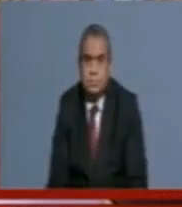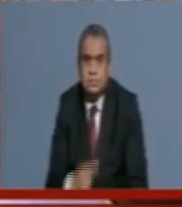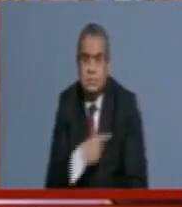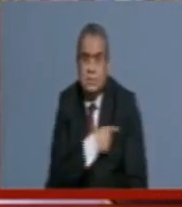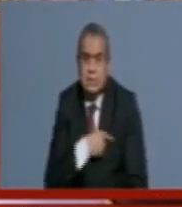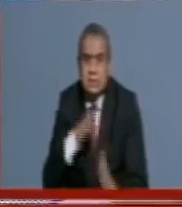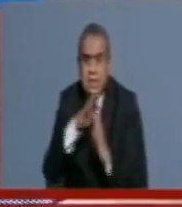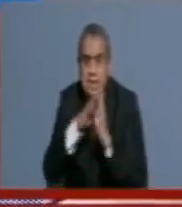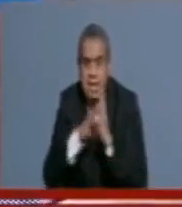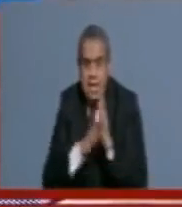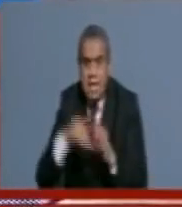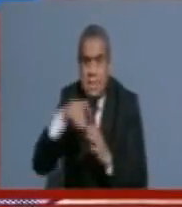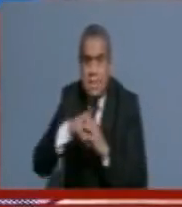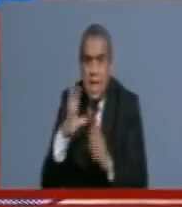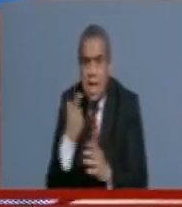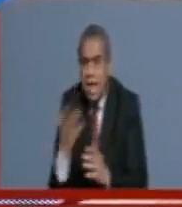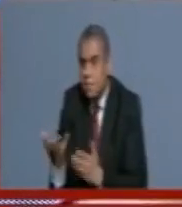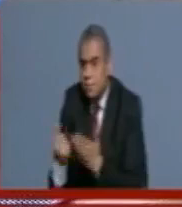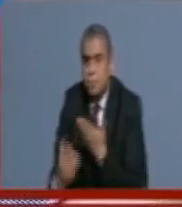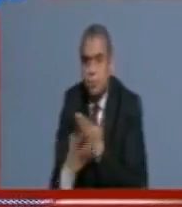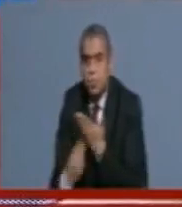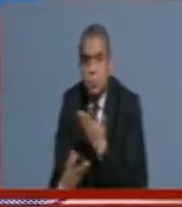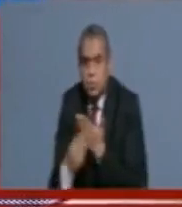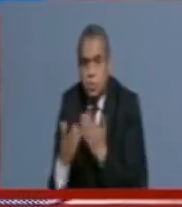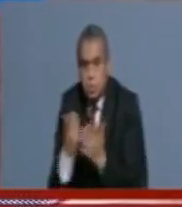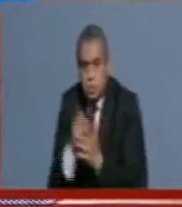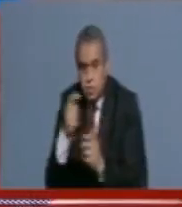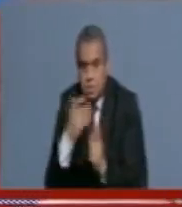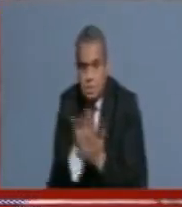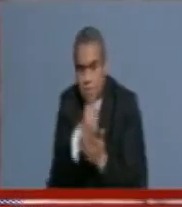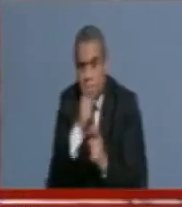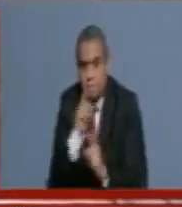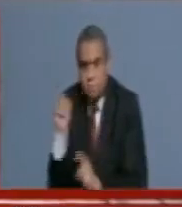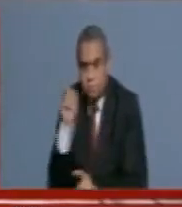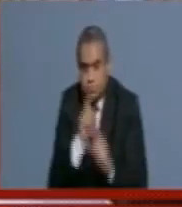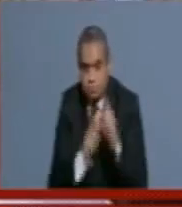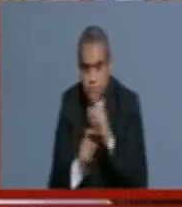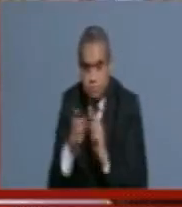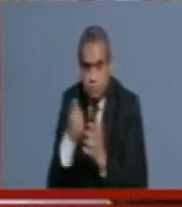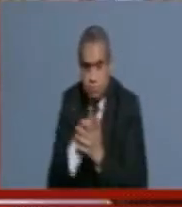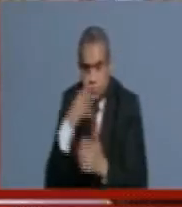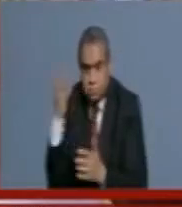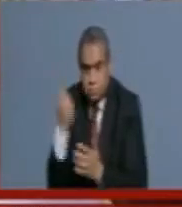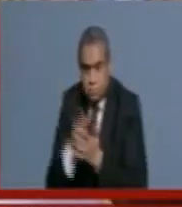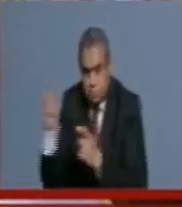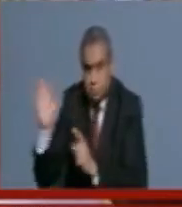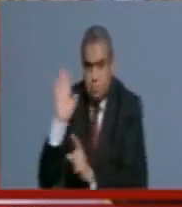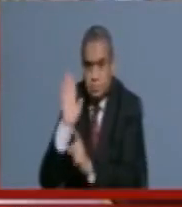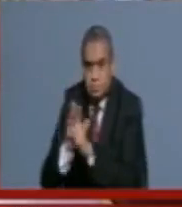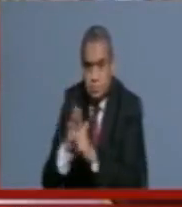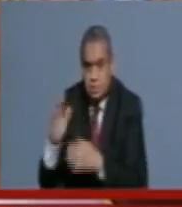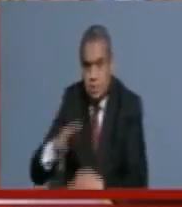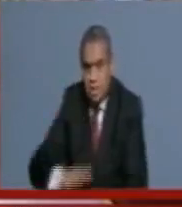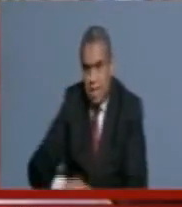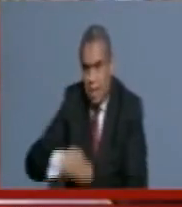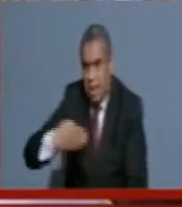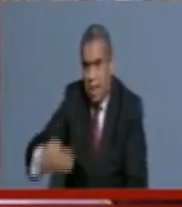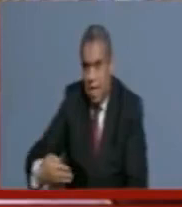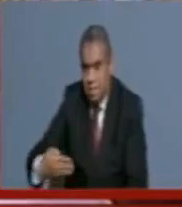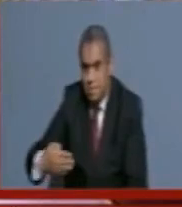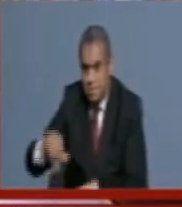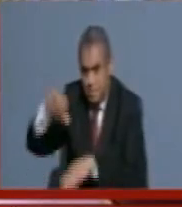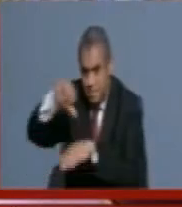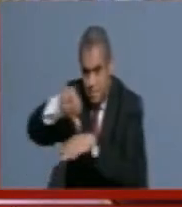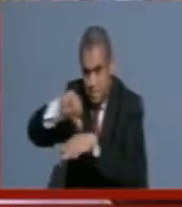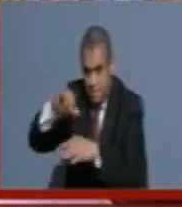الناخبين. طب ليه؟ عشان حضرتك بتقوليها دي، ممكن يجيب حد من أنصاره بلابتوب قدام المقر